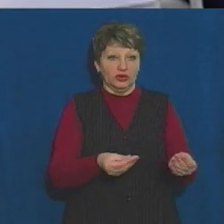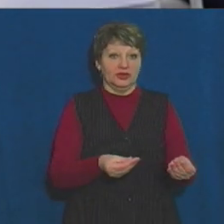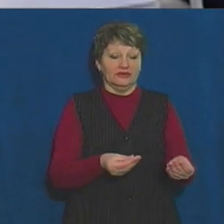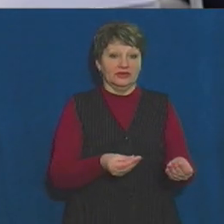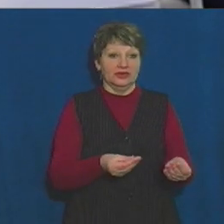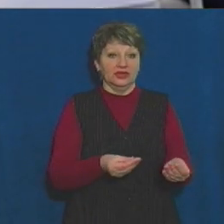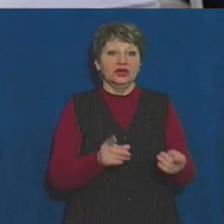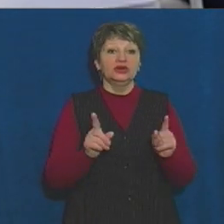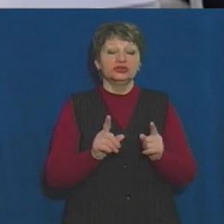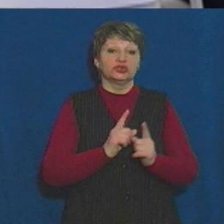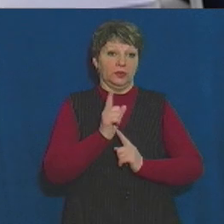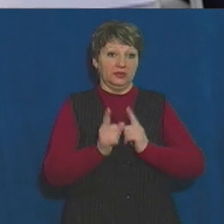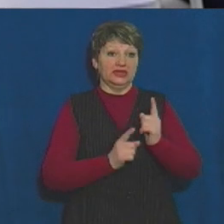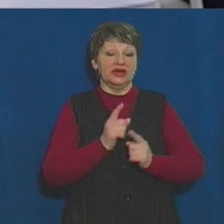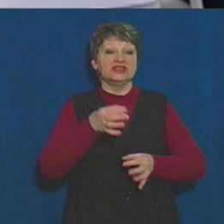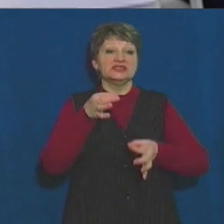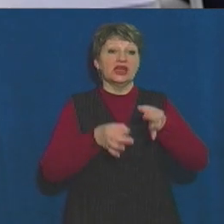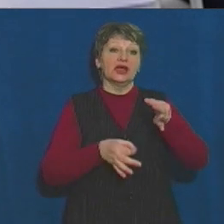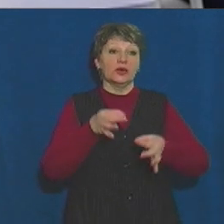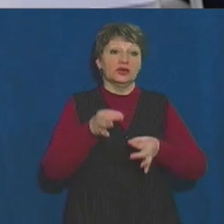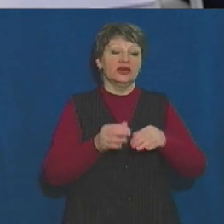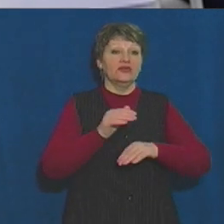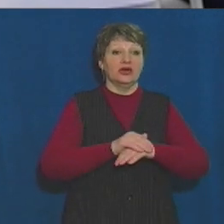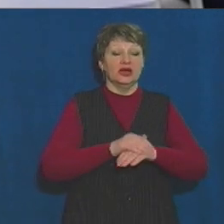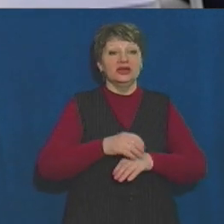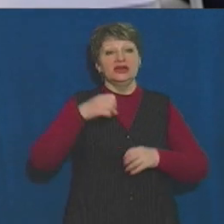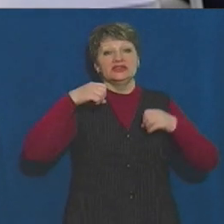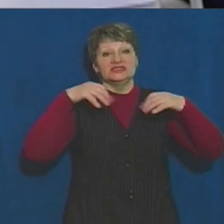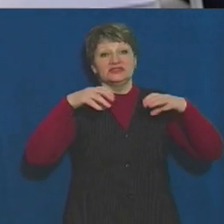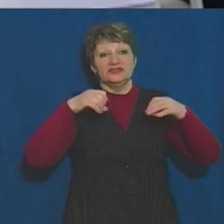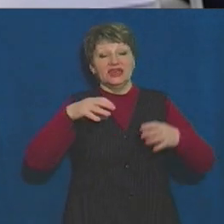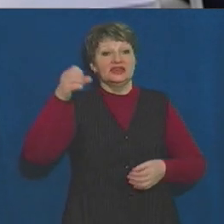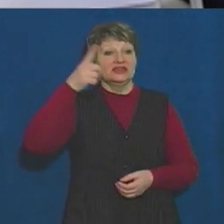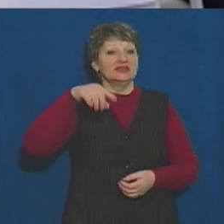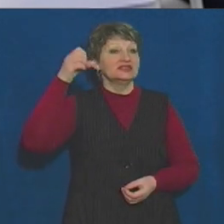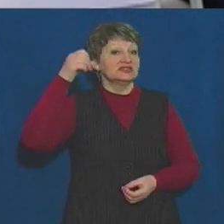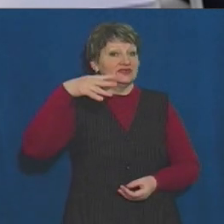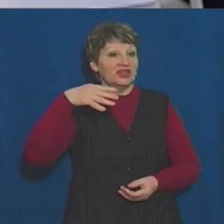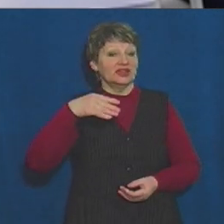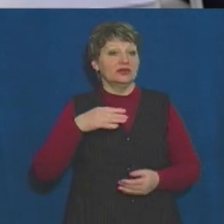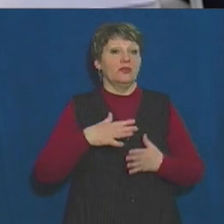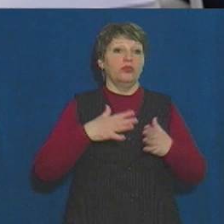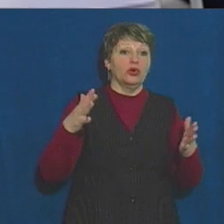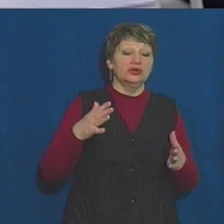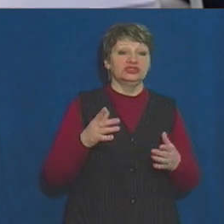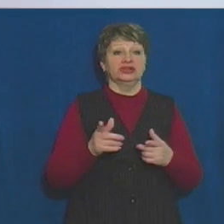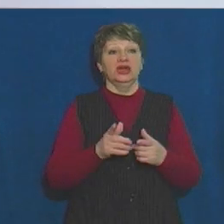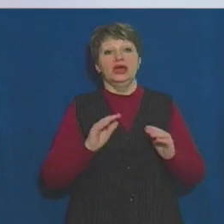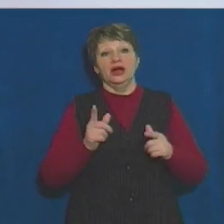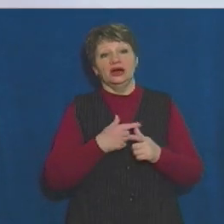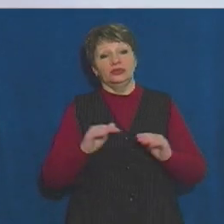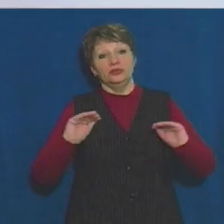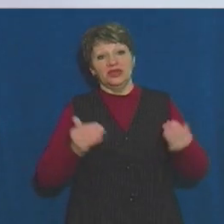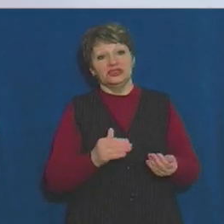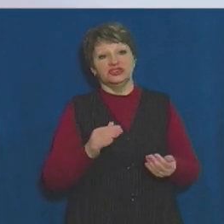що змінюються екологічні фактори поряд, тут освітленість більша, менше вологи, і від цього рослини будуть і далі страждати. Тобто